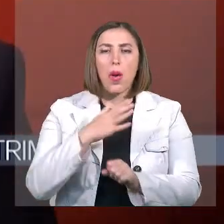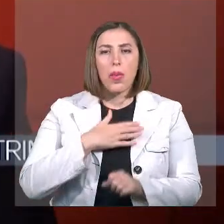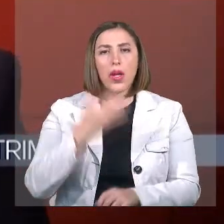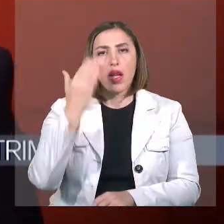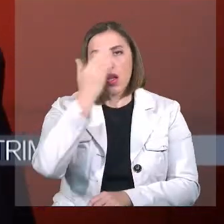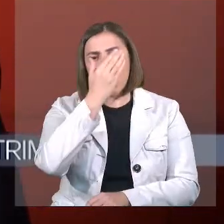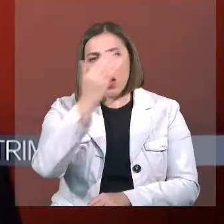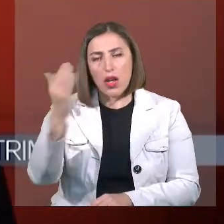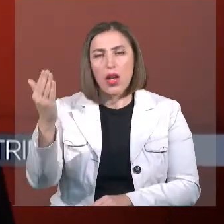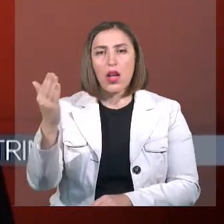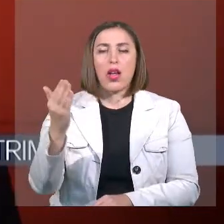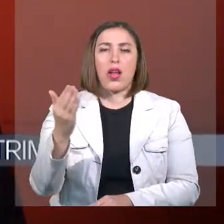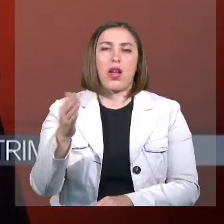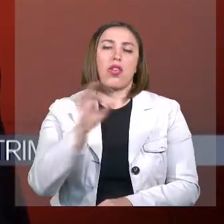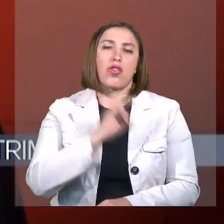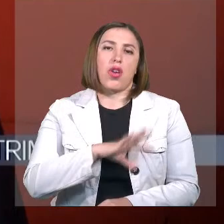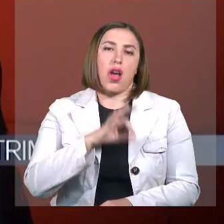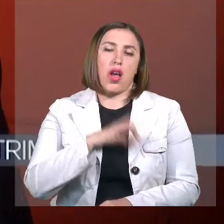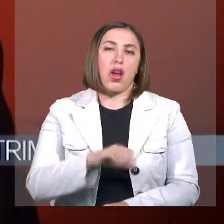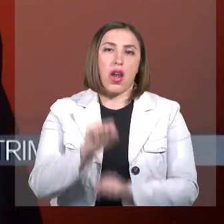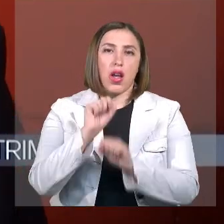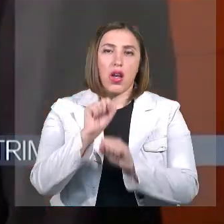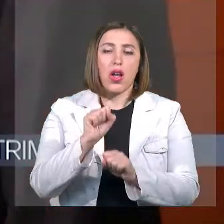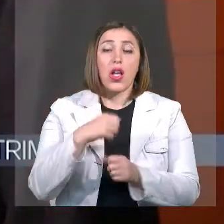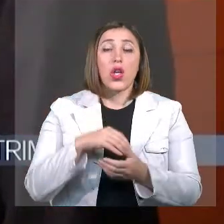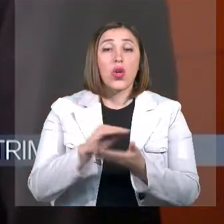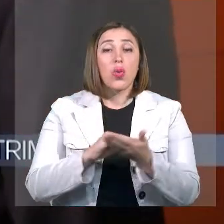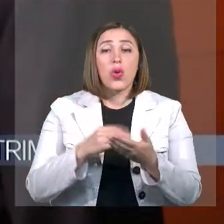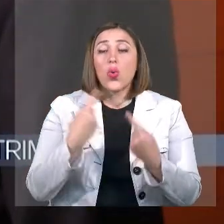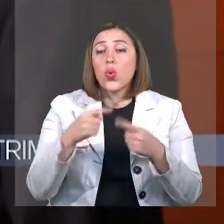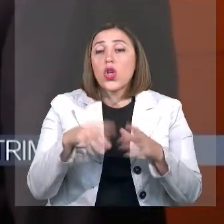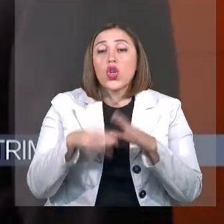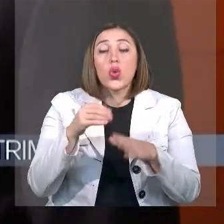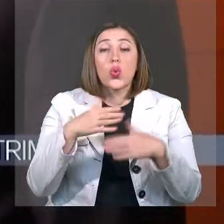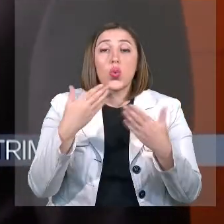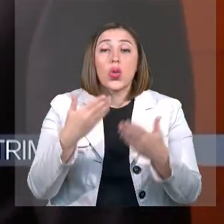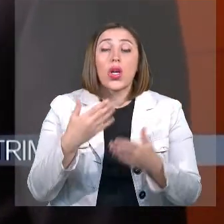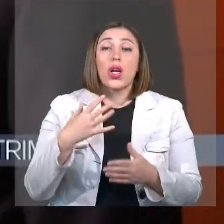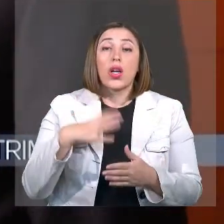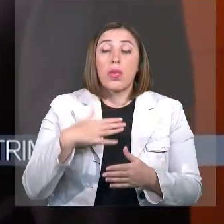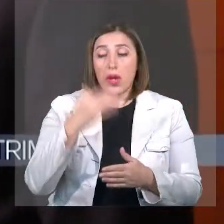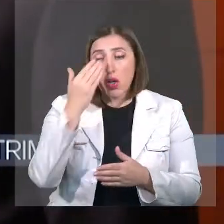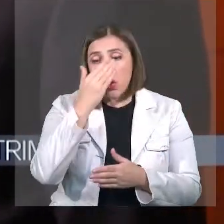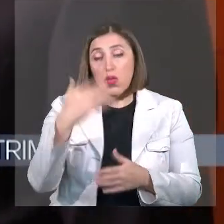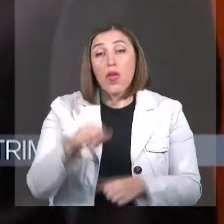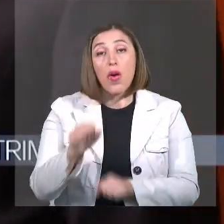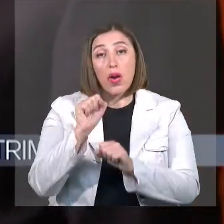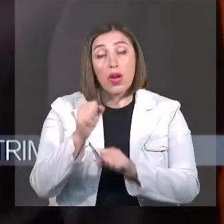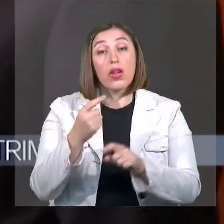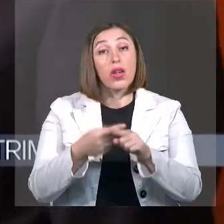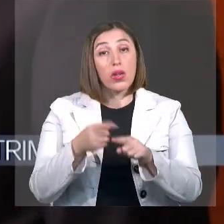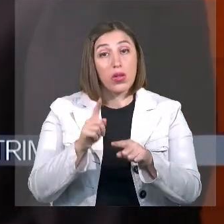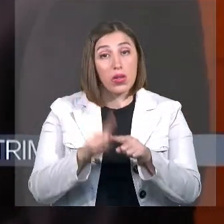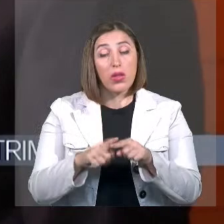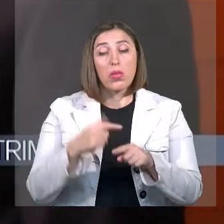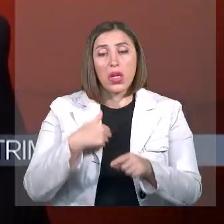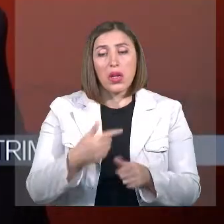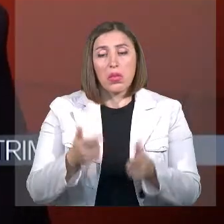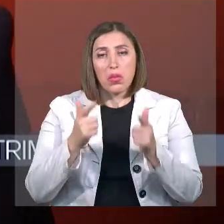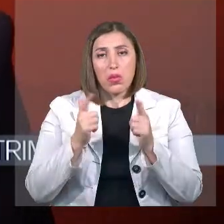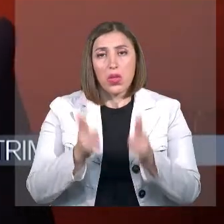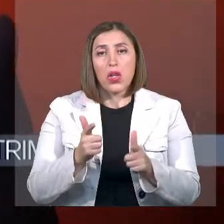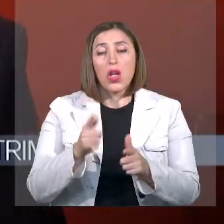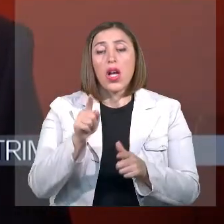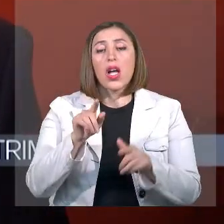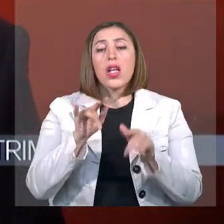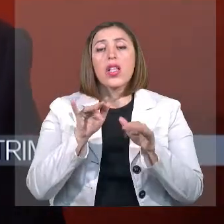մեր ժողովրդի շահերը։ Կրկնում եմ, մենք այլ ընտրություն չունենք, քան պաշտպանել մեր քաղաքացիներին։ Այնուամենայնիվ, մենք պատրաստ ենք